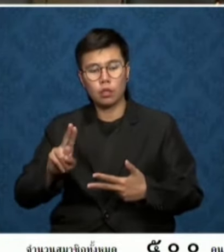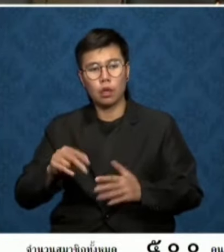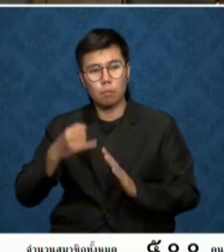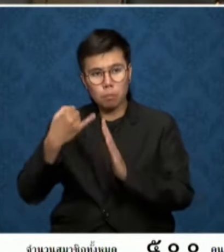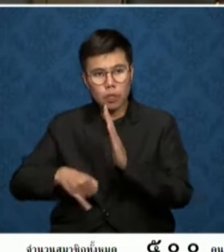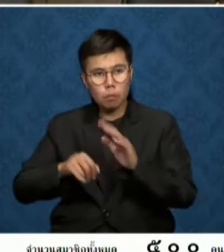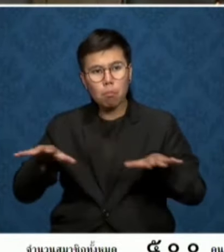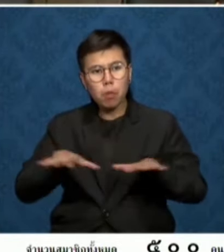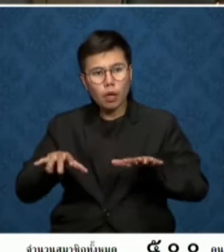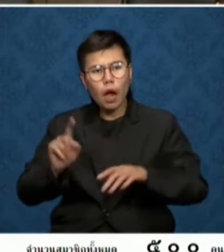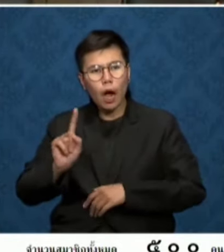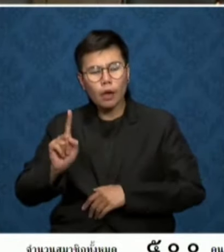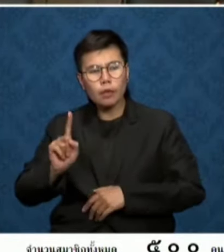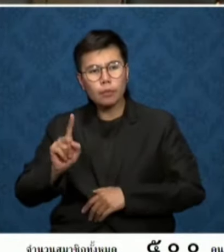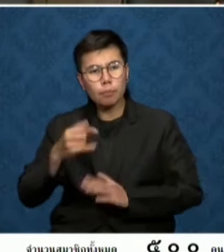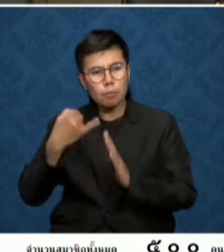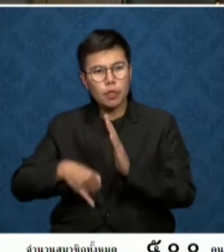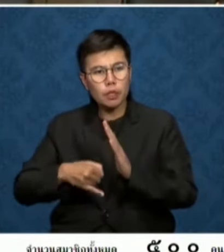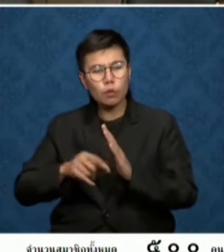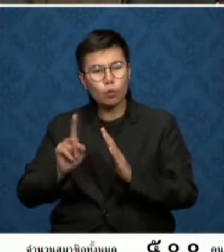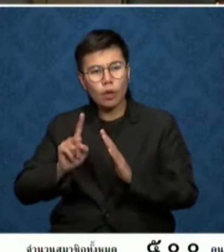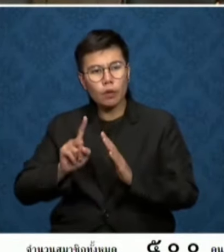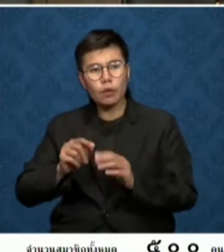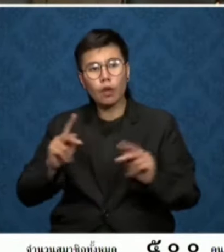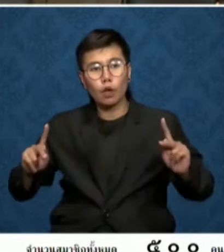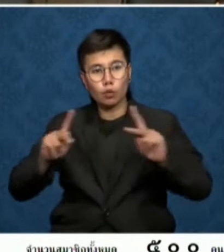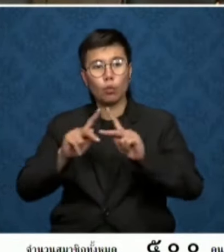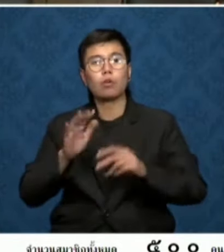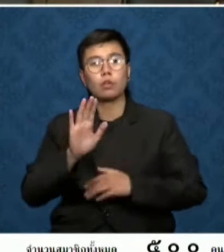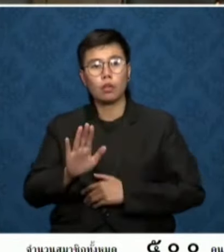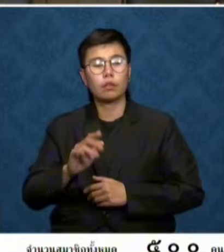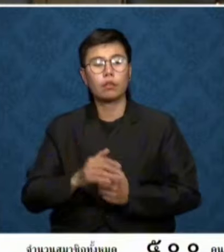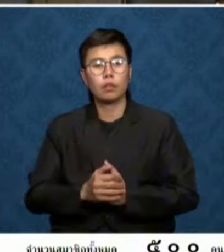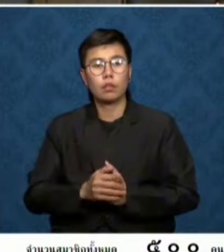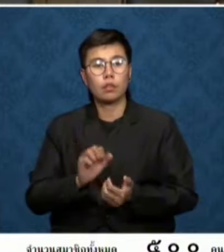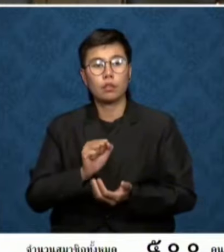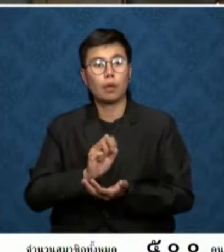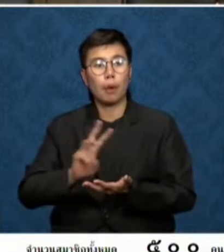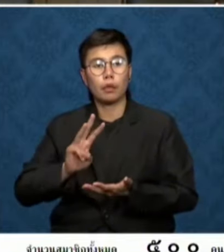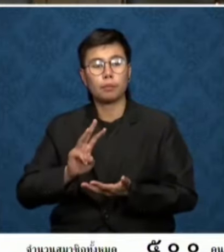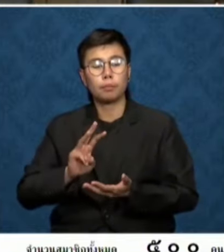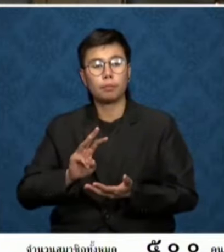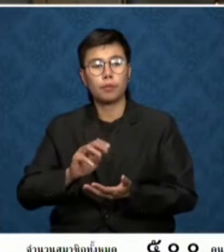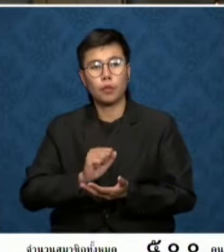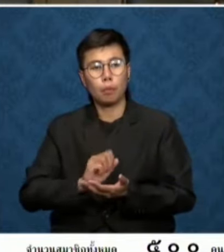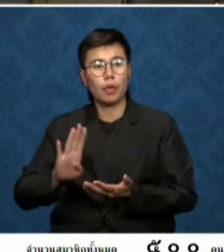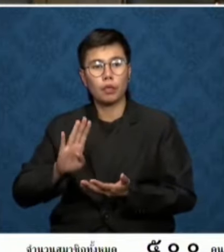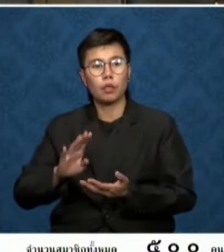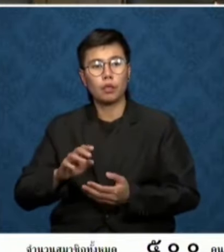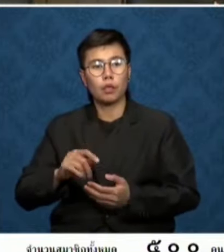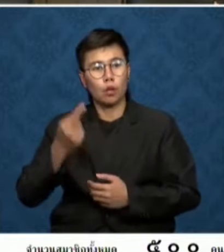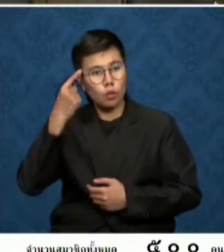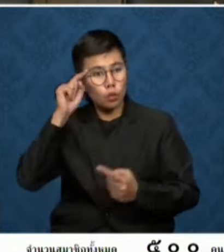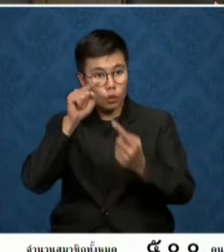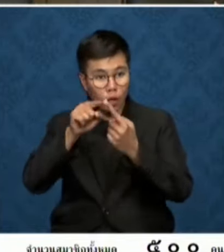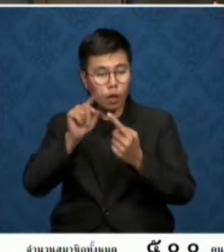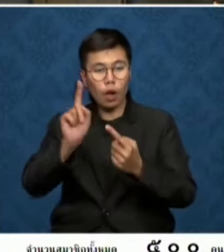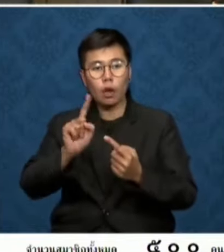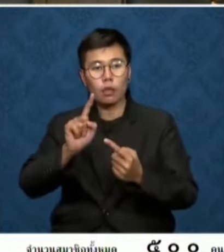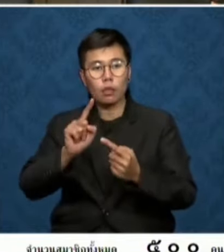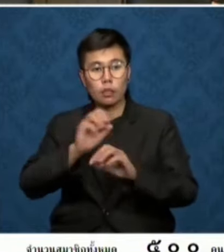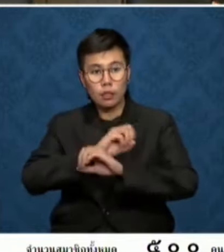ติท่านบอกชัดเจนครับว่ากระทรวงของท่านนะครับหรือสถาบันของท่านเนี่ยครับมีวิชั่นนะครับหรือวิชั่นหรือมิชั่นเนี่ยชัดเจ